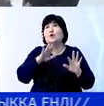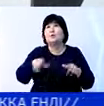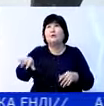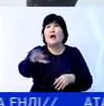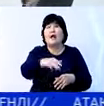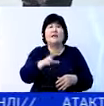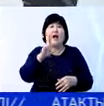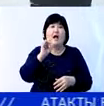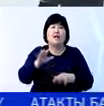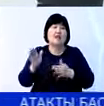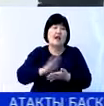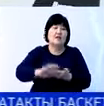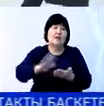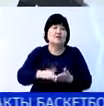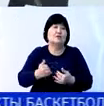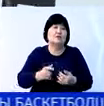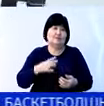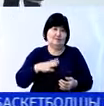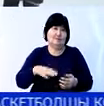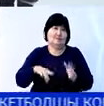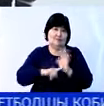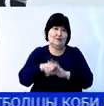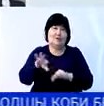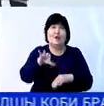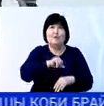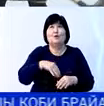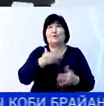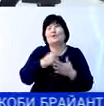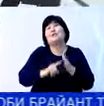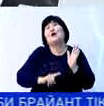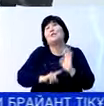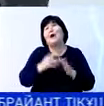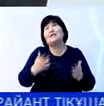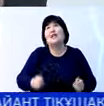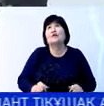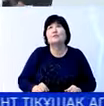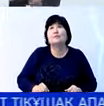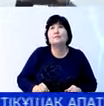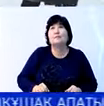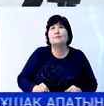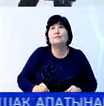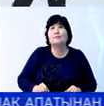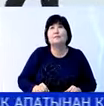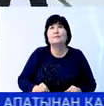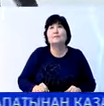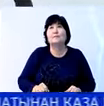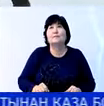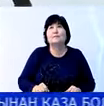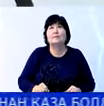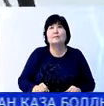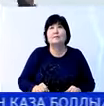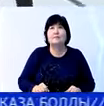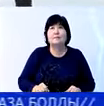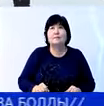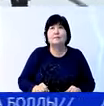алдындағы қарды тазалауды жөн көрдік. Барлығын өзімізден бастайық. Азамат Әуесхан, Бекболат Әбденов, Төрехан